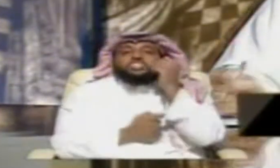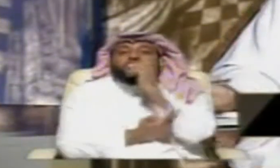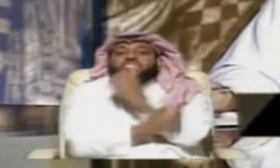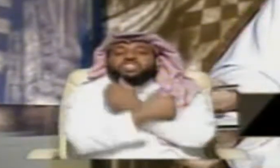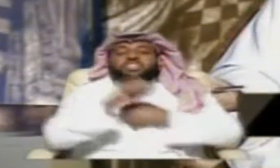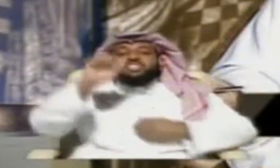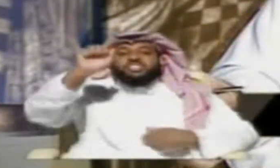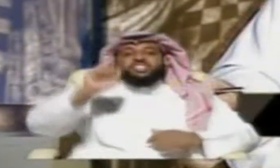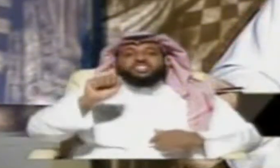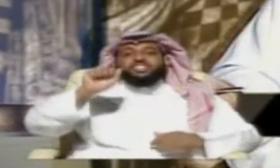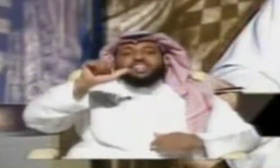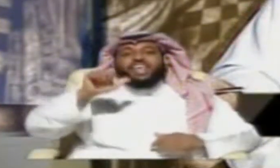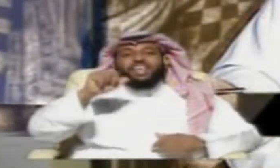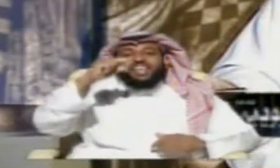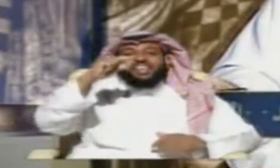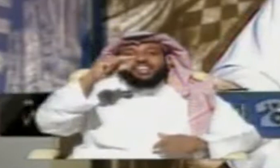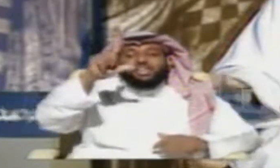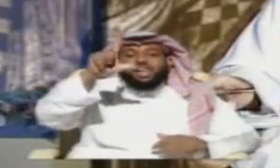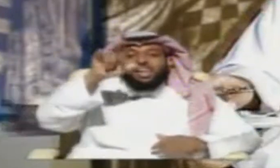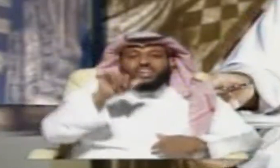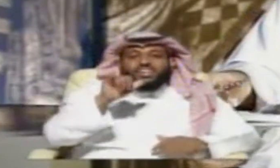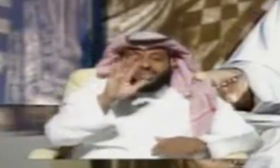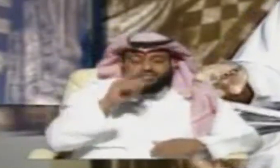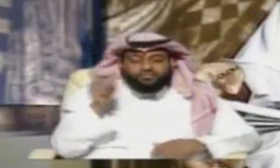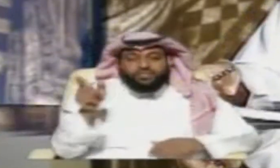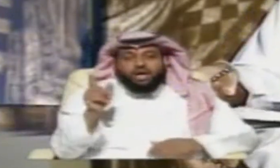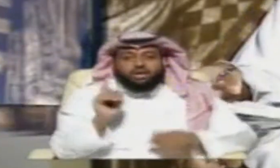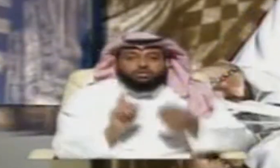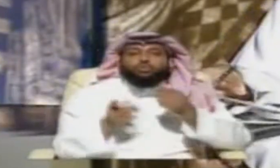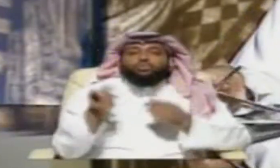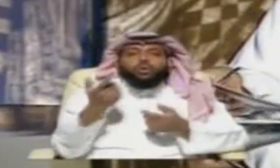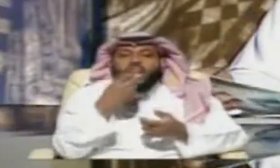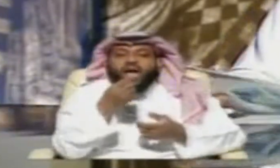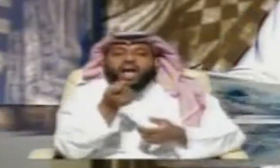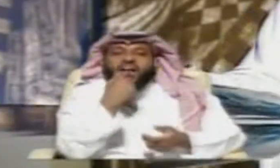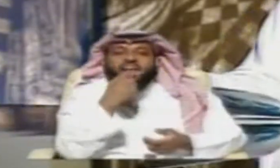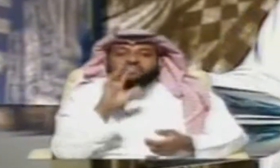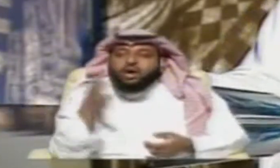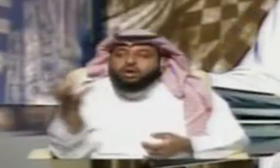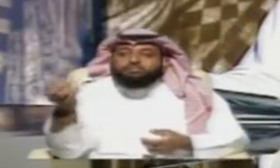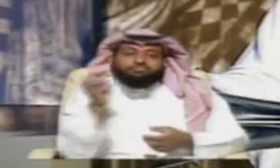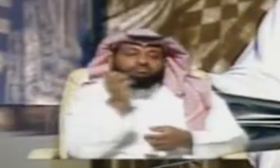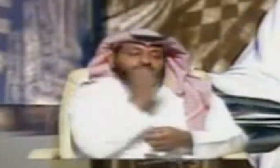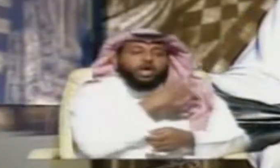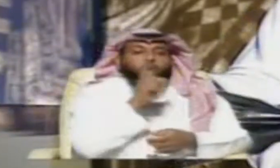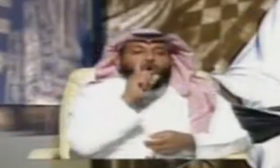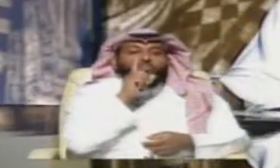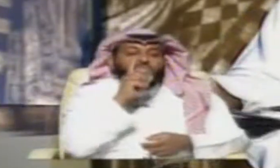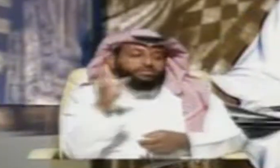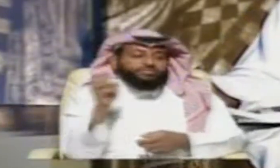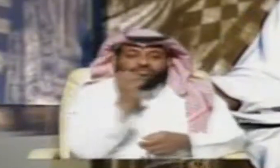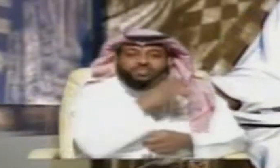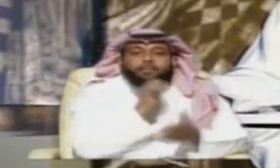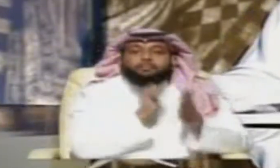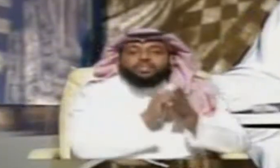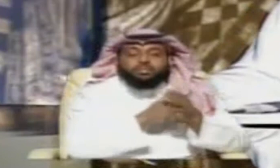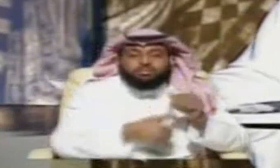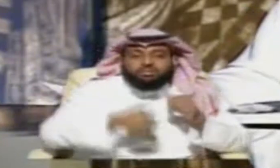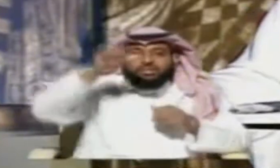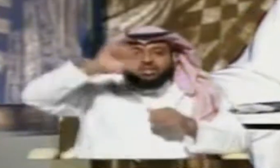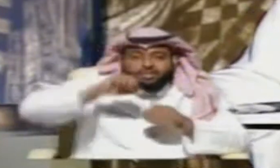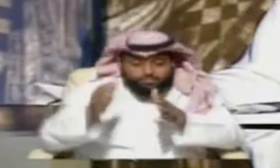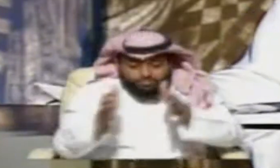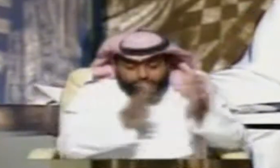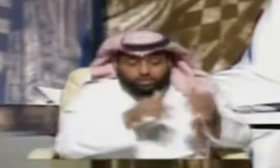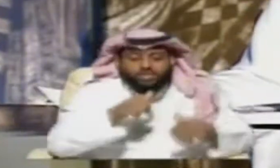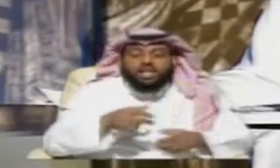يلا شكرا. شكرا يا محمد، بارك الله فيك. معي متصل. طيب، أعود لكم فضيلة الشيخ سؤال الأخ